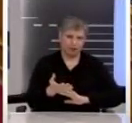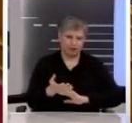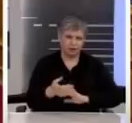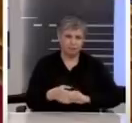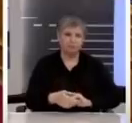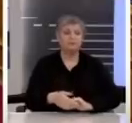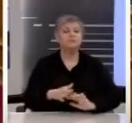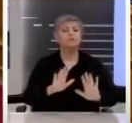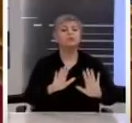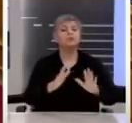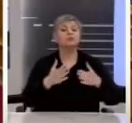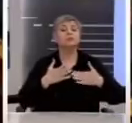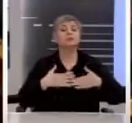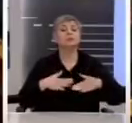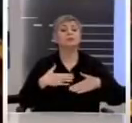Μαζί